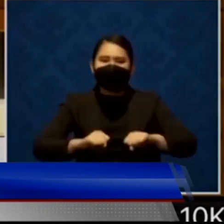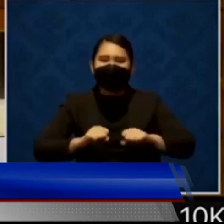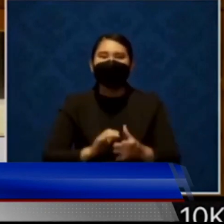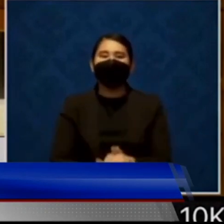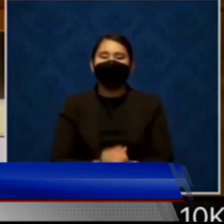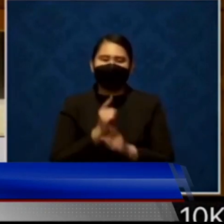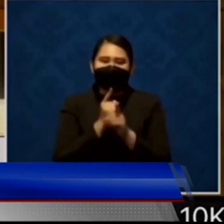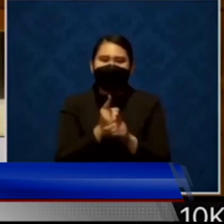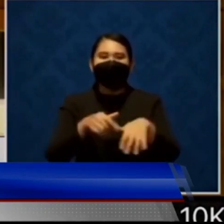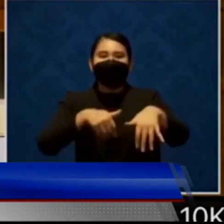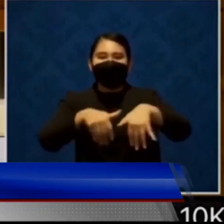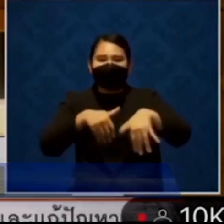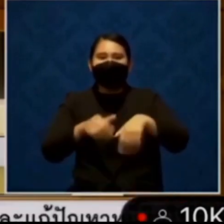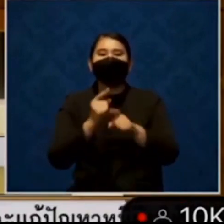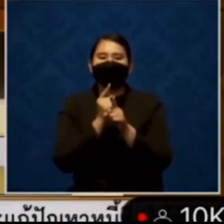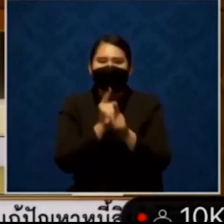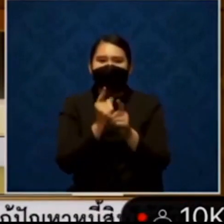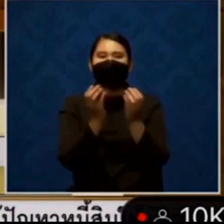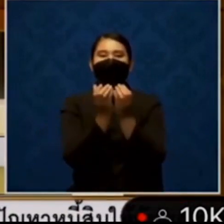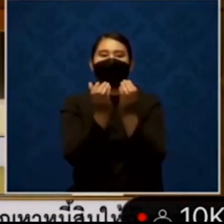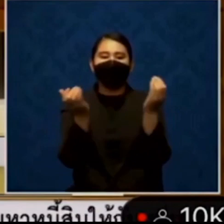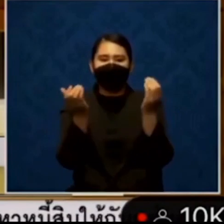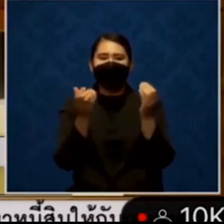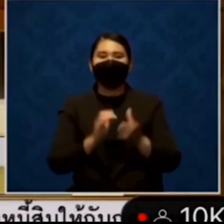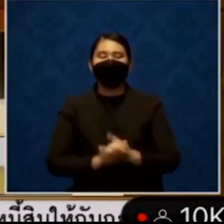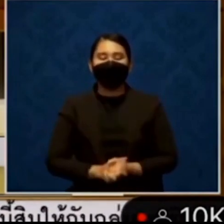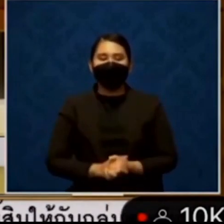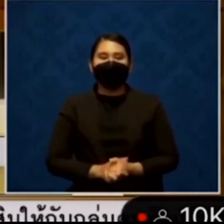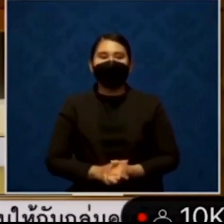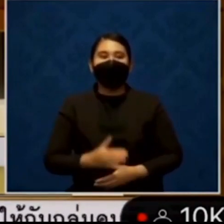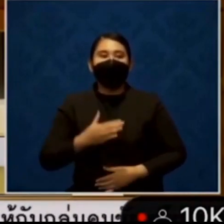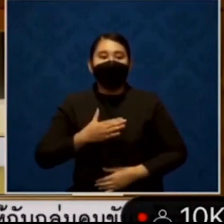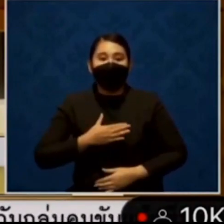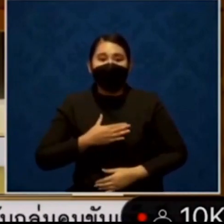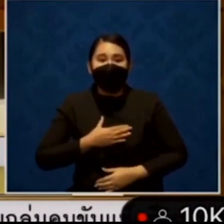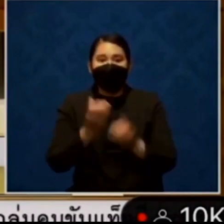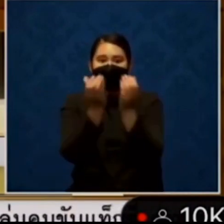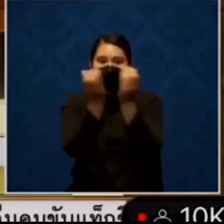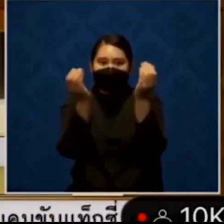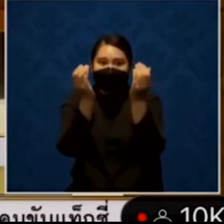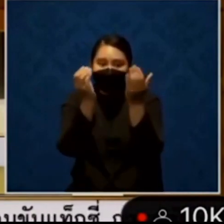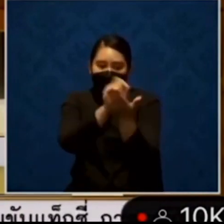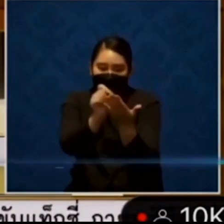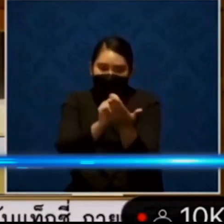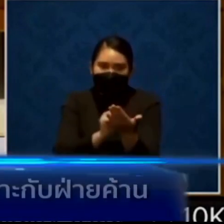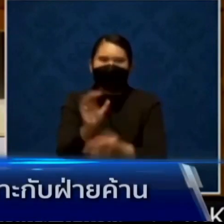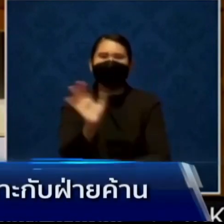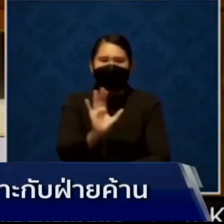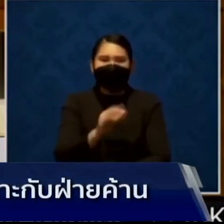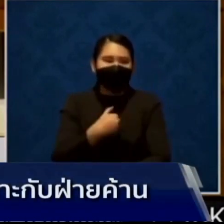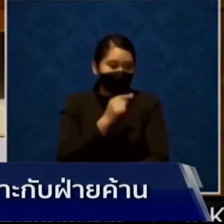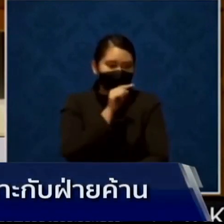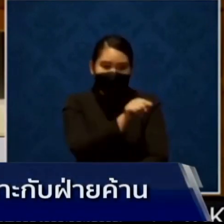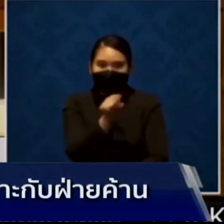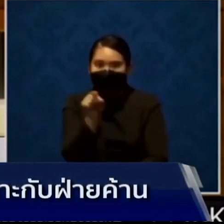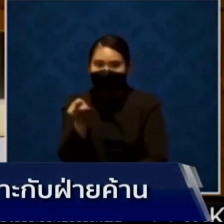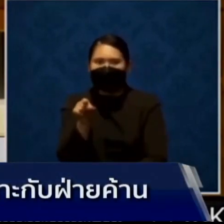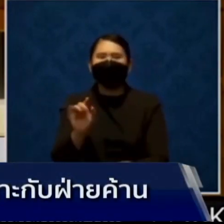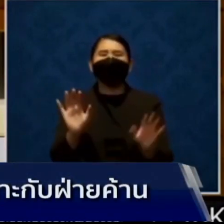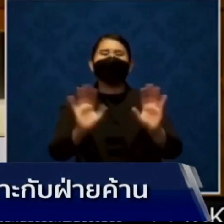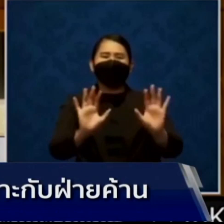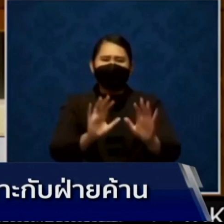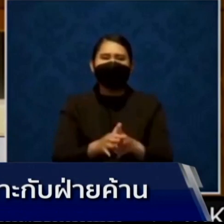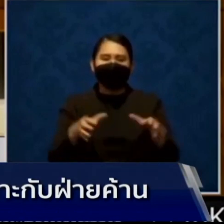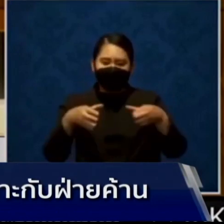ายอย่างรัฐธรรมนูญที่ท่านว่าเนี่ยนะผมไม่ใช่คนเขียนรัฐธรรมนูญผมสั่งใครไม่ได้อยู่แล้วนะก็เป็นเรื่องของคณะทำง